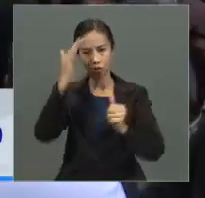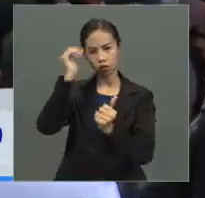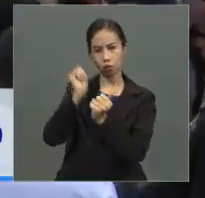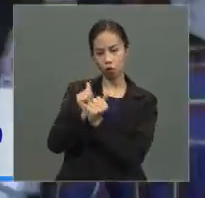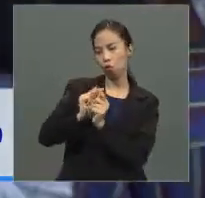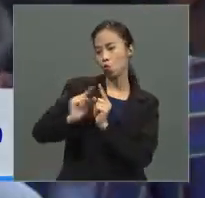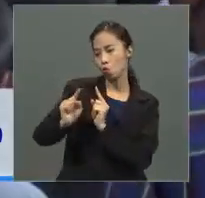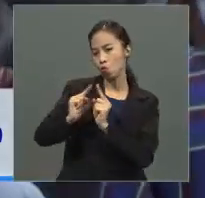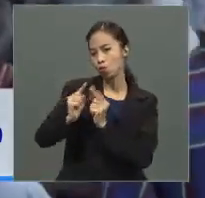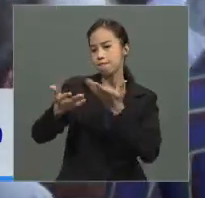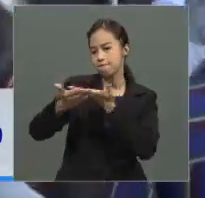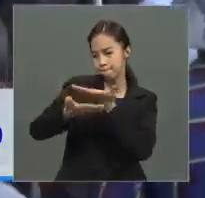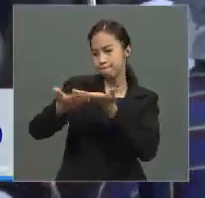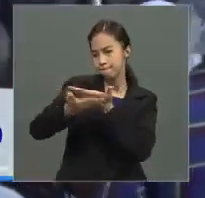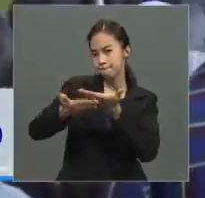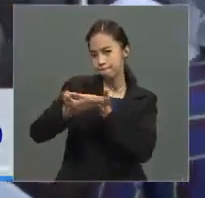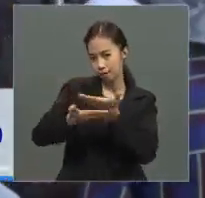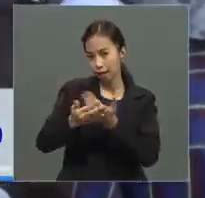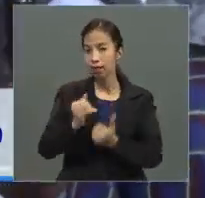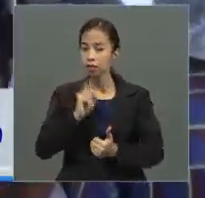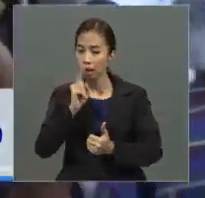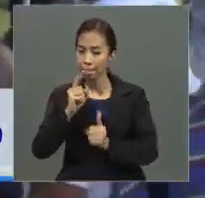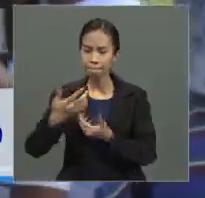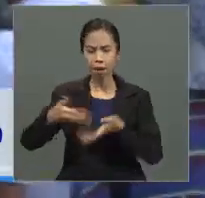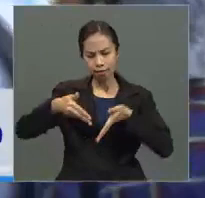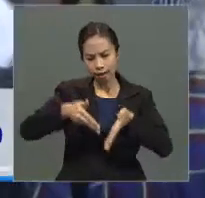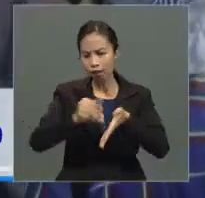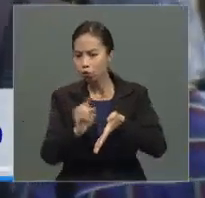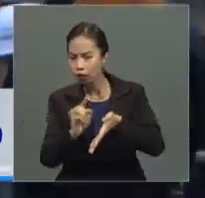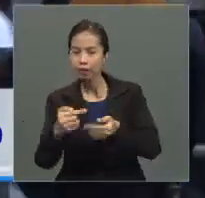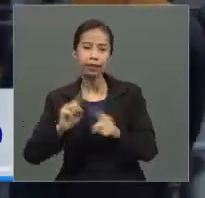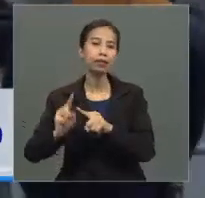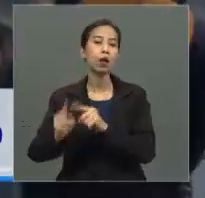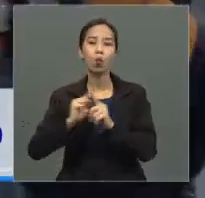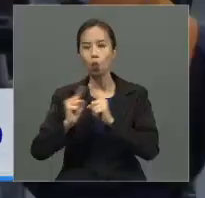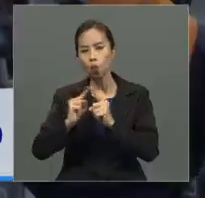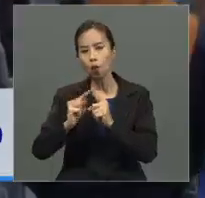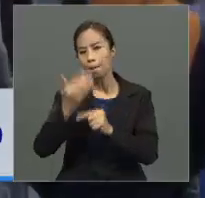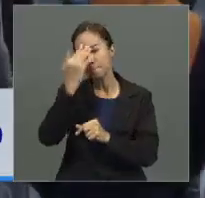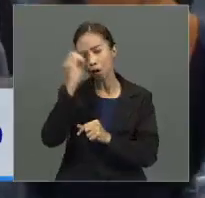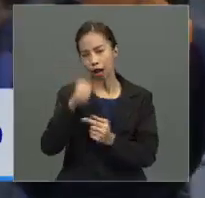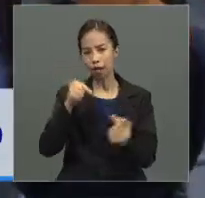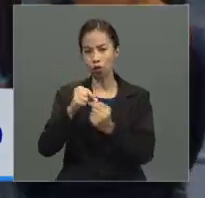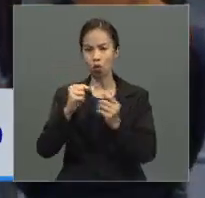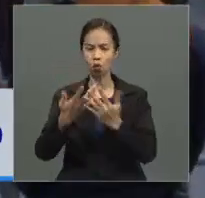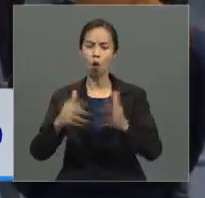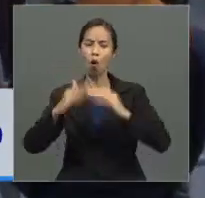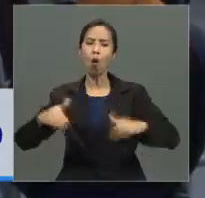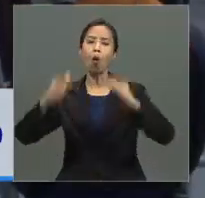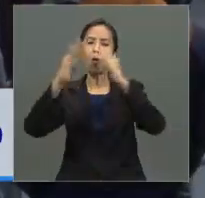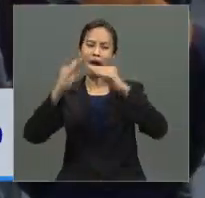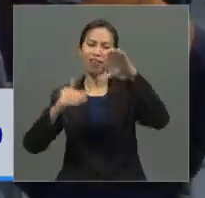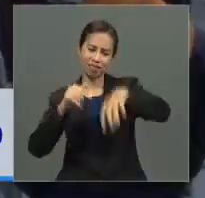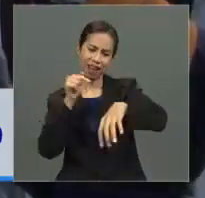นำราษฎรเพื่อพูดคุยถึงเส้นทางการชุมนมไปยังสำนักพระราชวังเนื่องจากเป็นเขตพระราชทาน